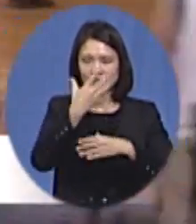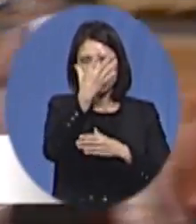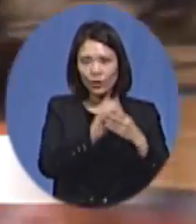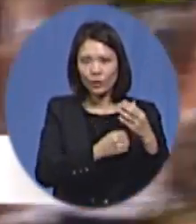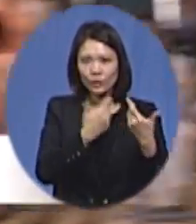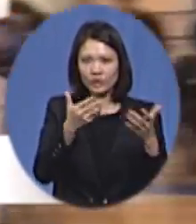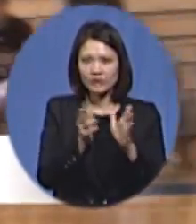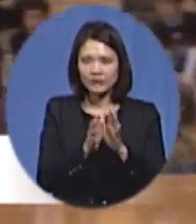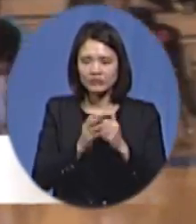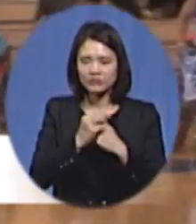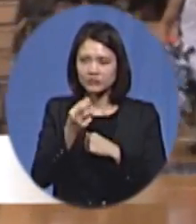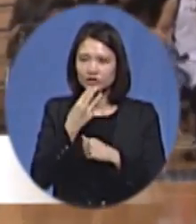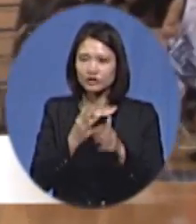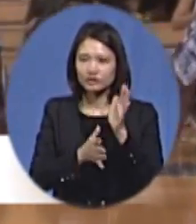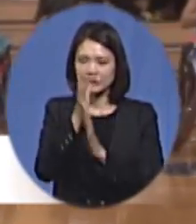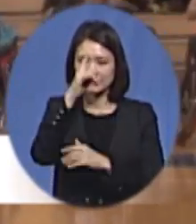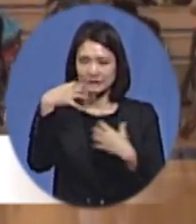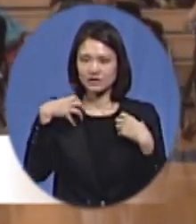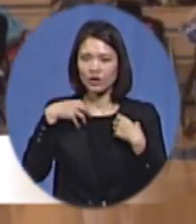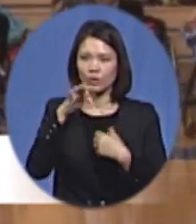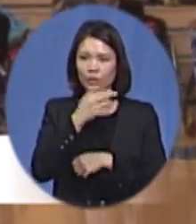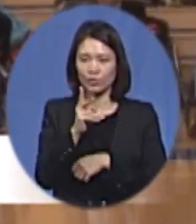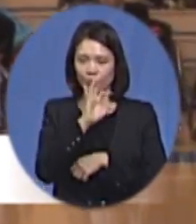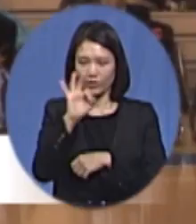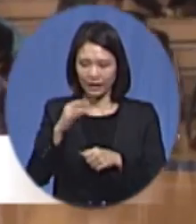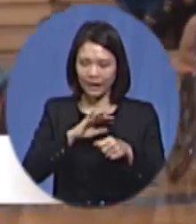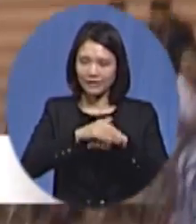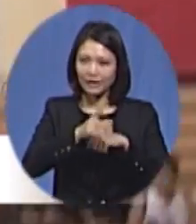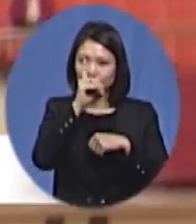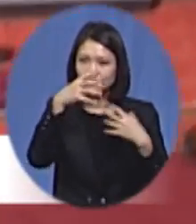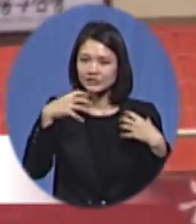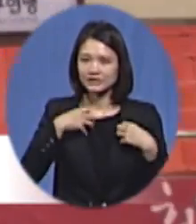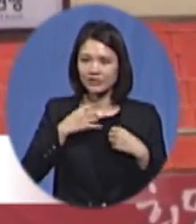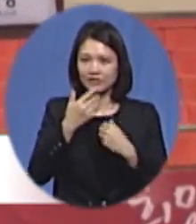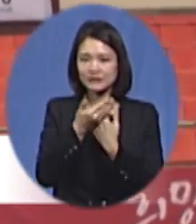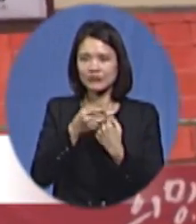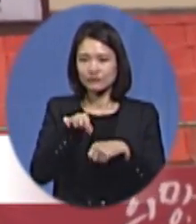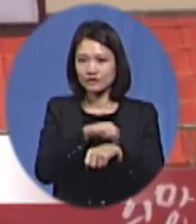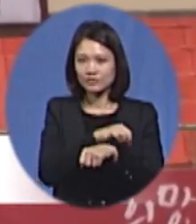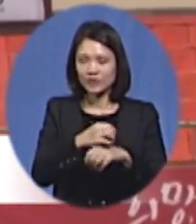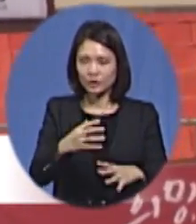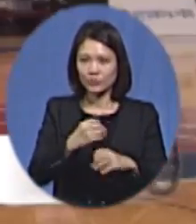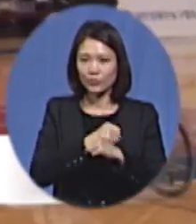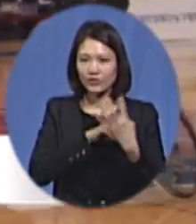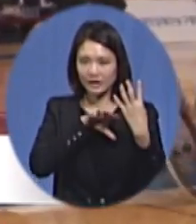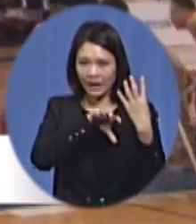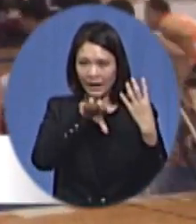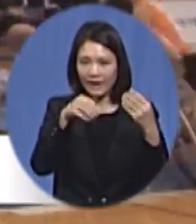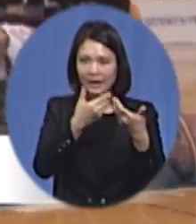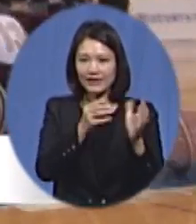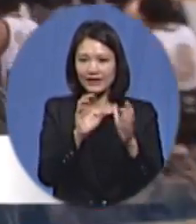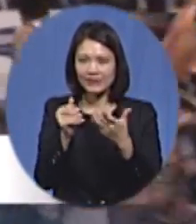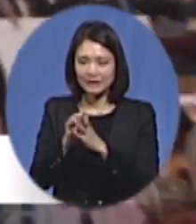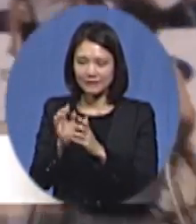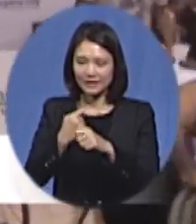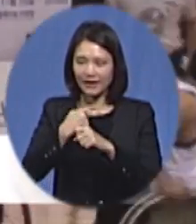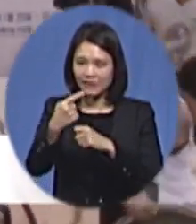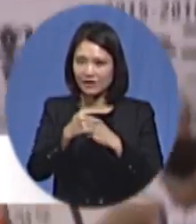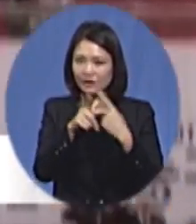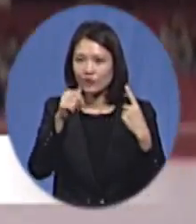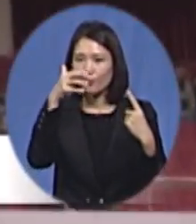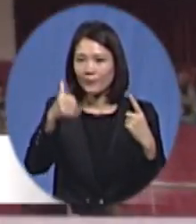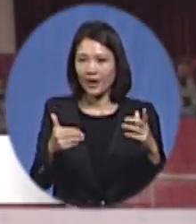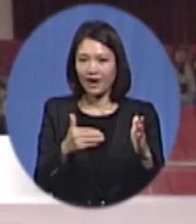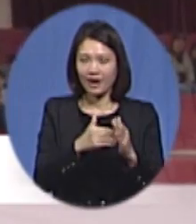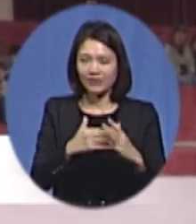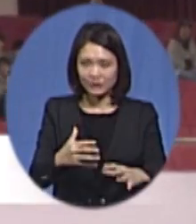농구리그는 서울시청과 고양 홀트, 대구시청, 제주특별자치도 등 총 4개 팀이 내년 1월 말까지